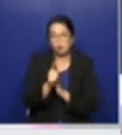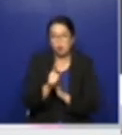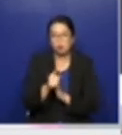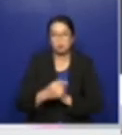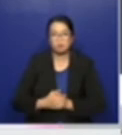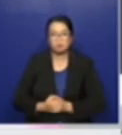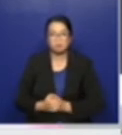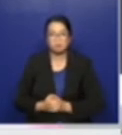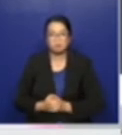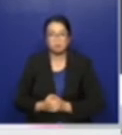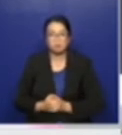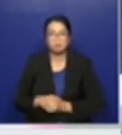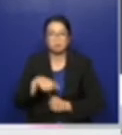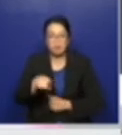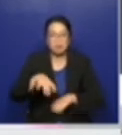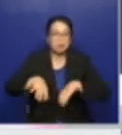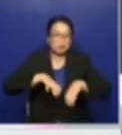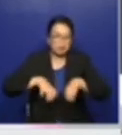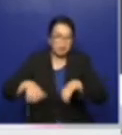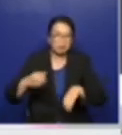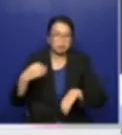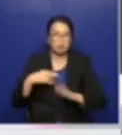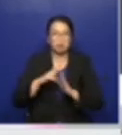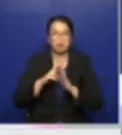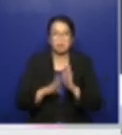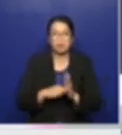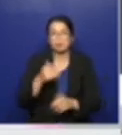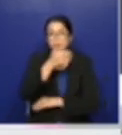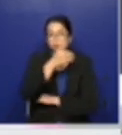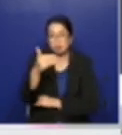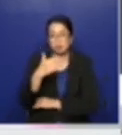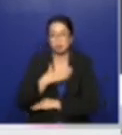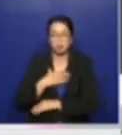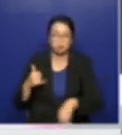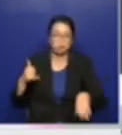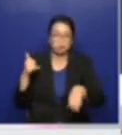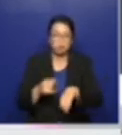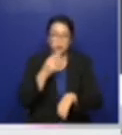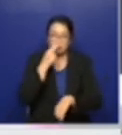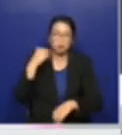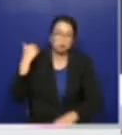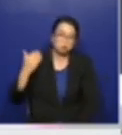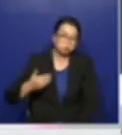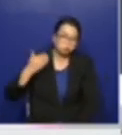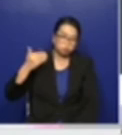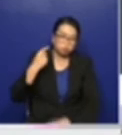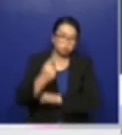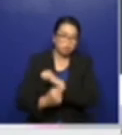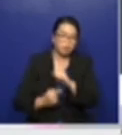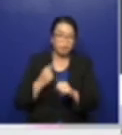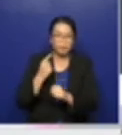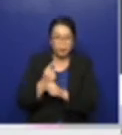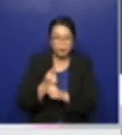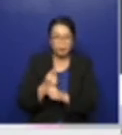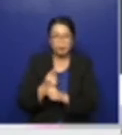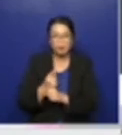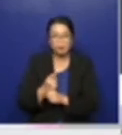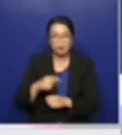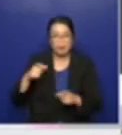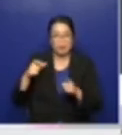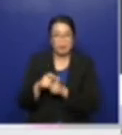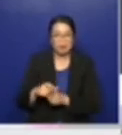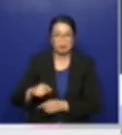เนี่ยเรื่องจัดการวาระแห่งชาติท่านประธานรู้ไหมฮะผ่านไปไม่ถึงปีฮะมีคำสั่